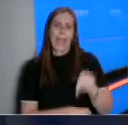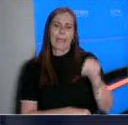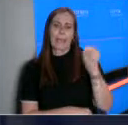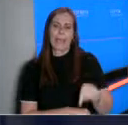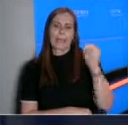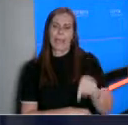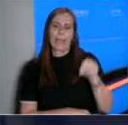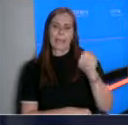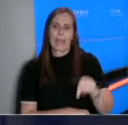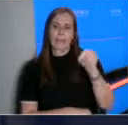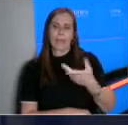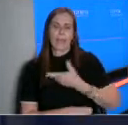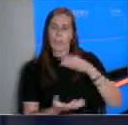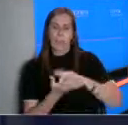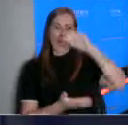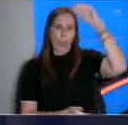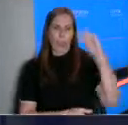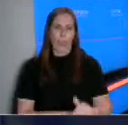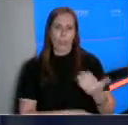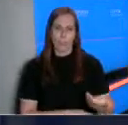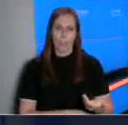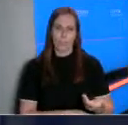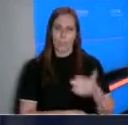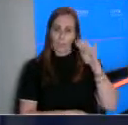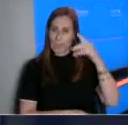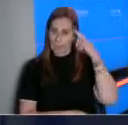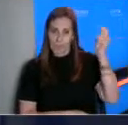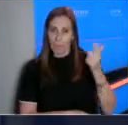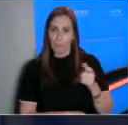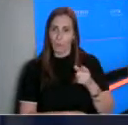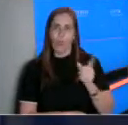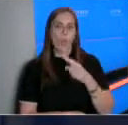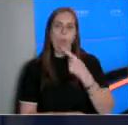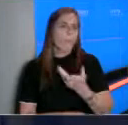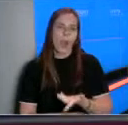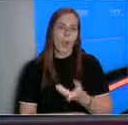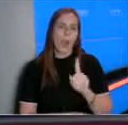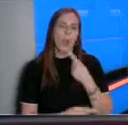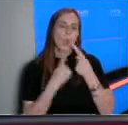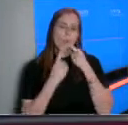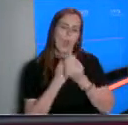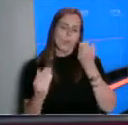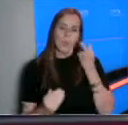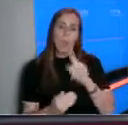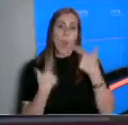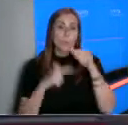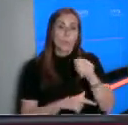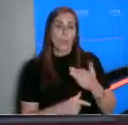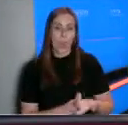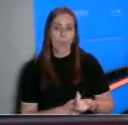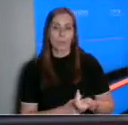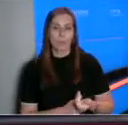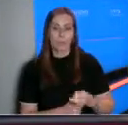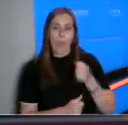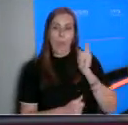אנטר, קאבה, היה לו 48, משהו. ילד נבון. אף אחד לא אמר לו, אף אחד לא דיבר איתו, אף אחד לא הסביר לו. מה אני